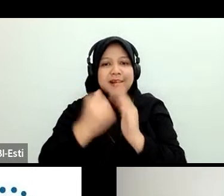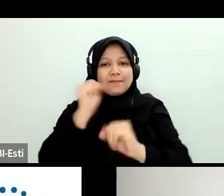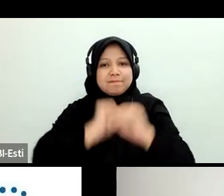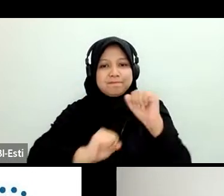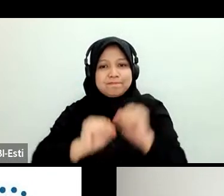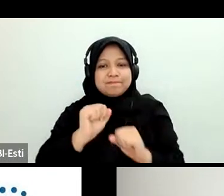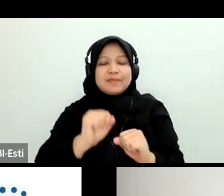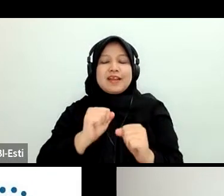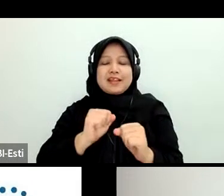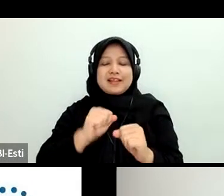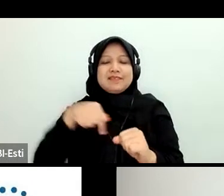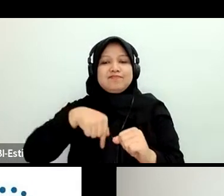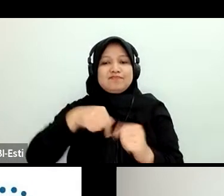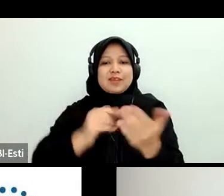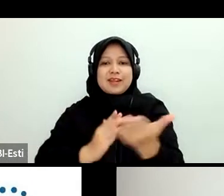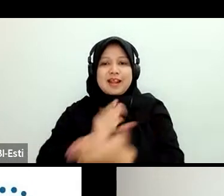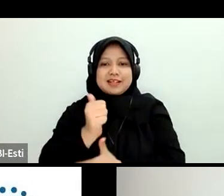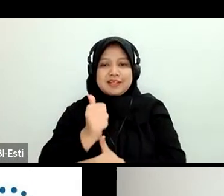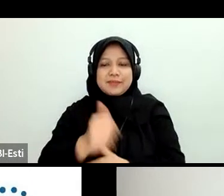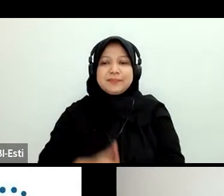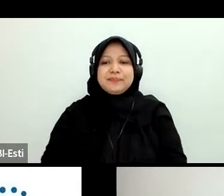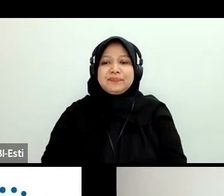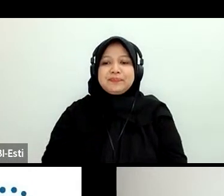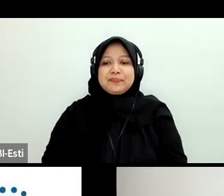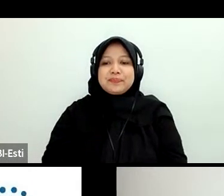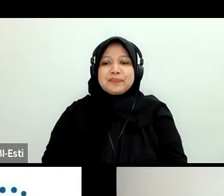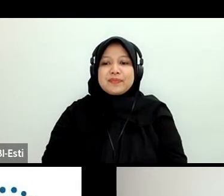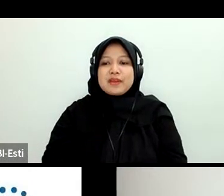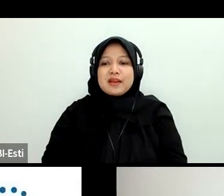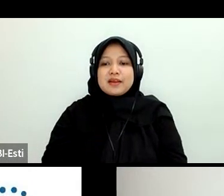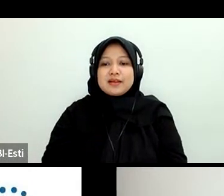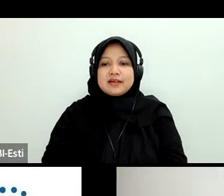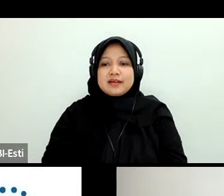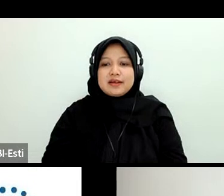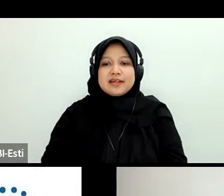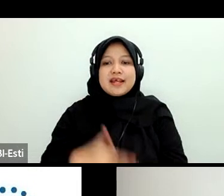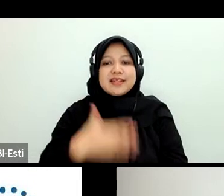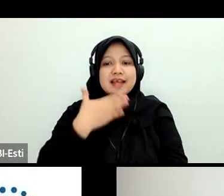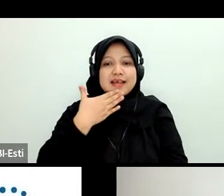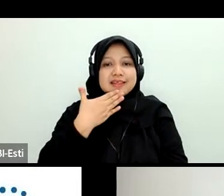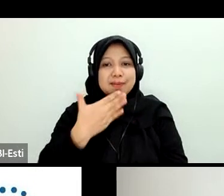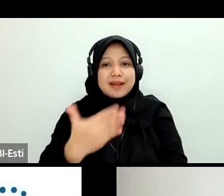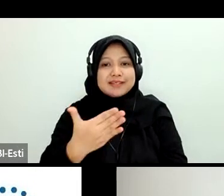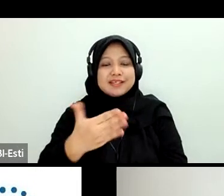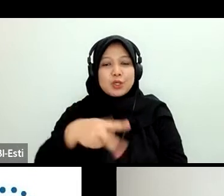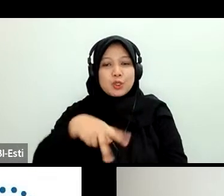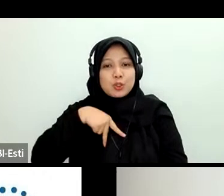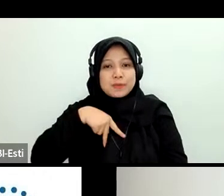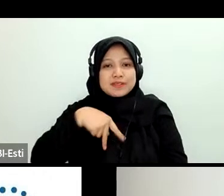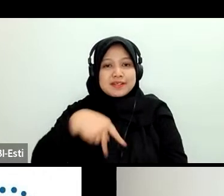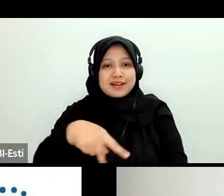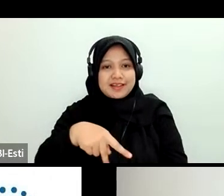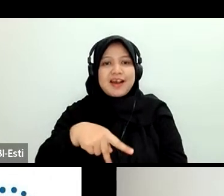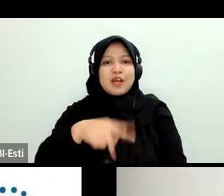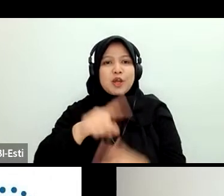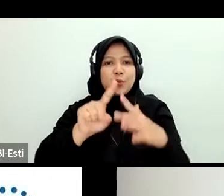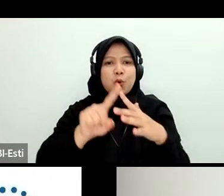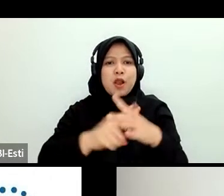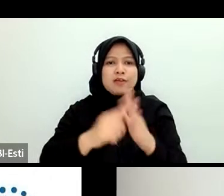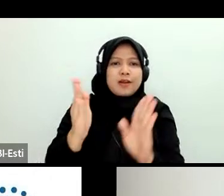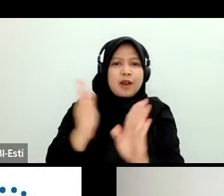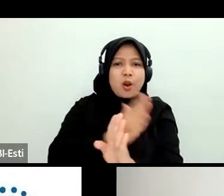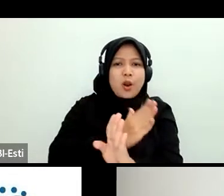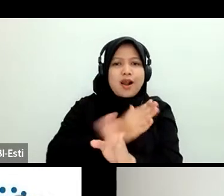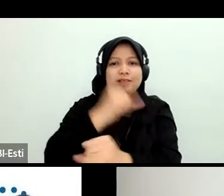dengan lancar dan tentunya terima kasih kepada para peserta yang sudah hadir sejak awal hingga akhir diskusi baik